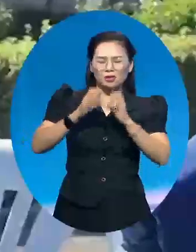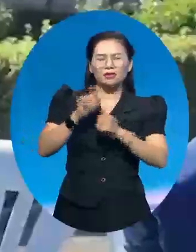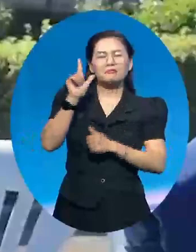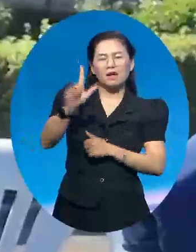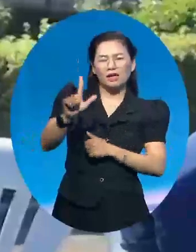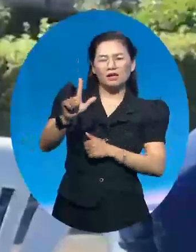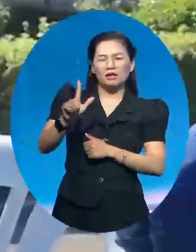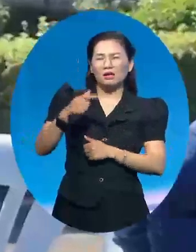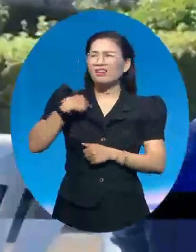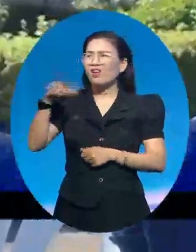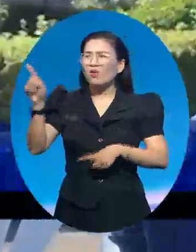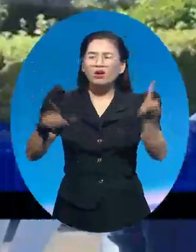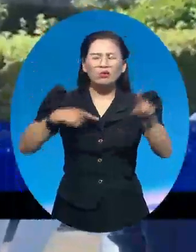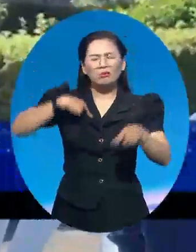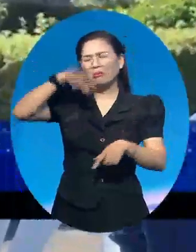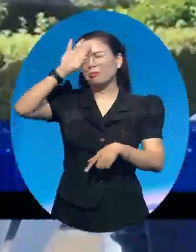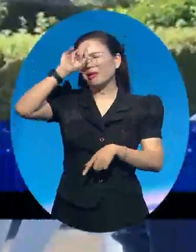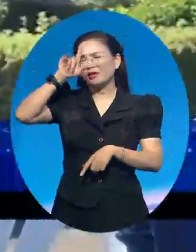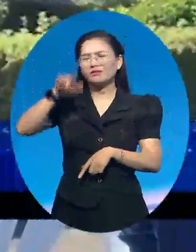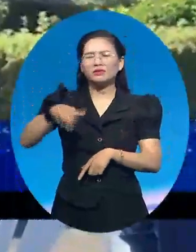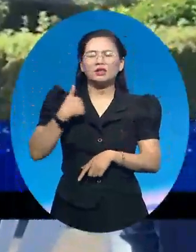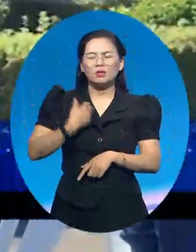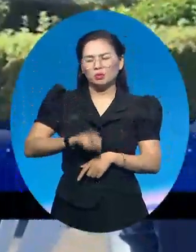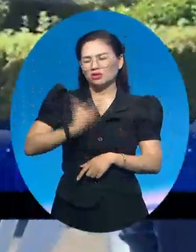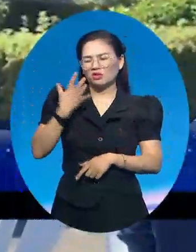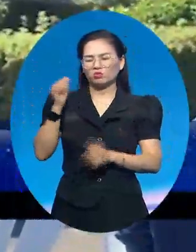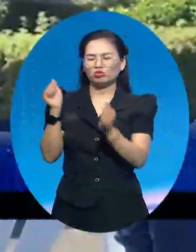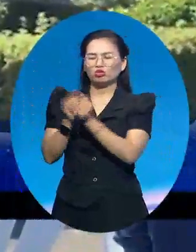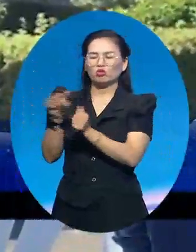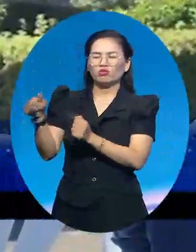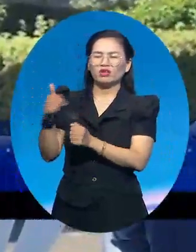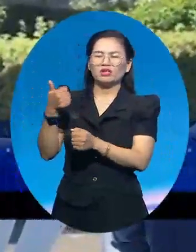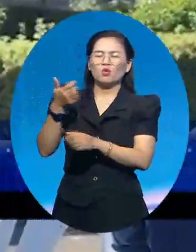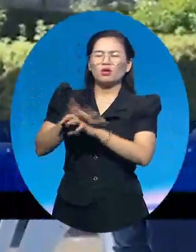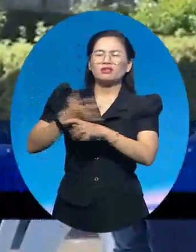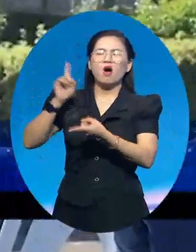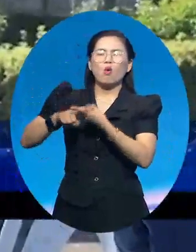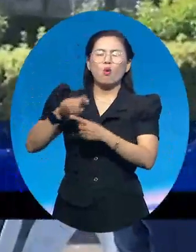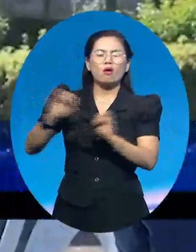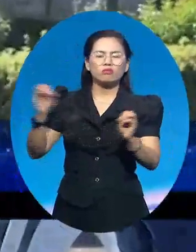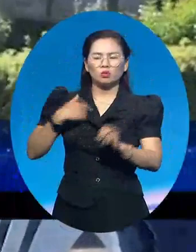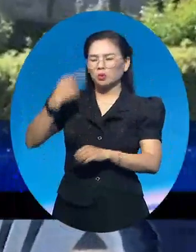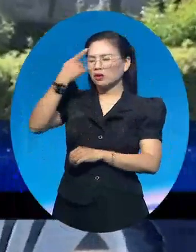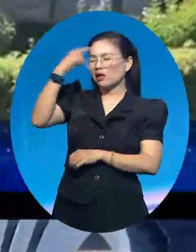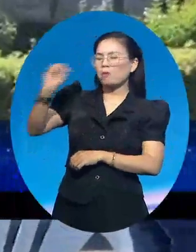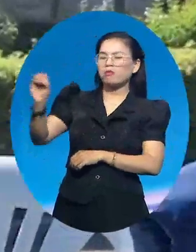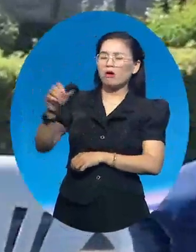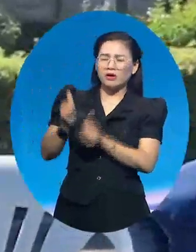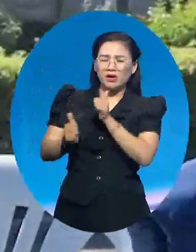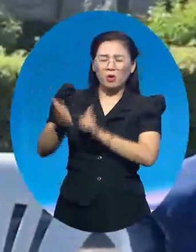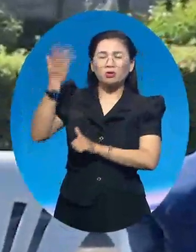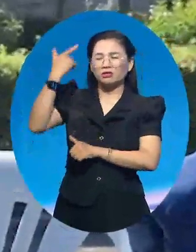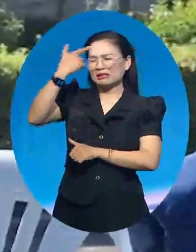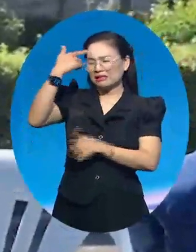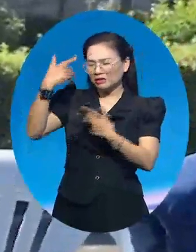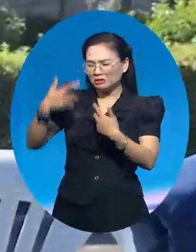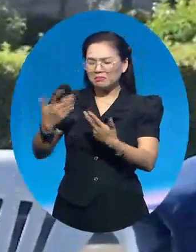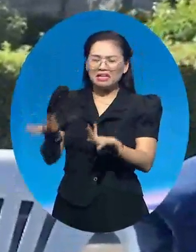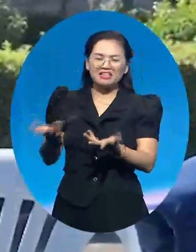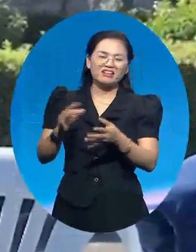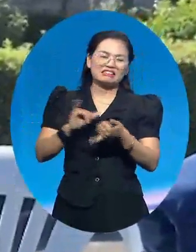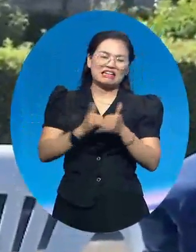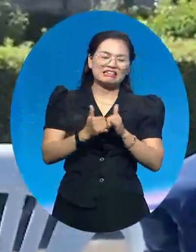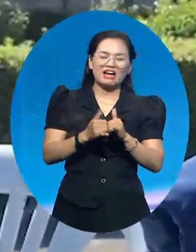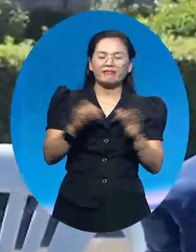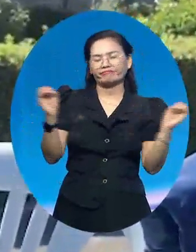tôi không biết sẽ đi về đâu. Chúng tôi không muốn sống với người Azerbaijan. Chúng tôi không tin họ, vì nếu đã tin được họ thì chúng tôi đã